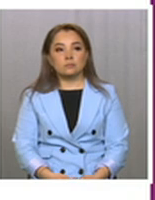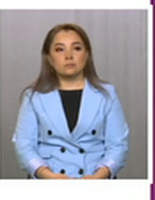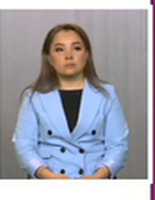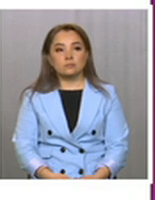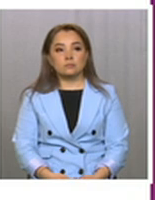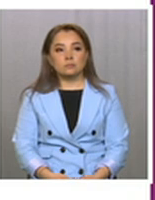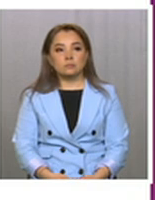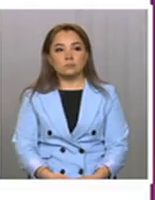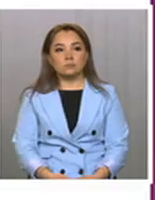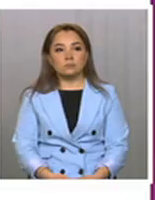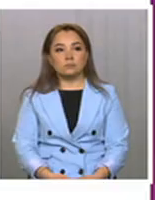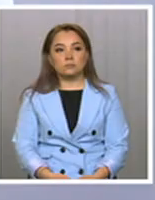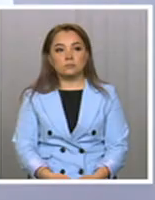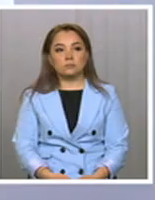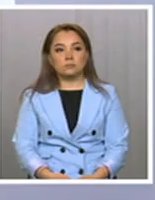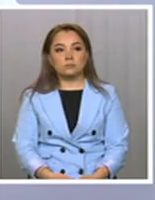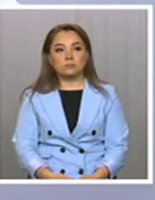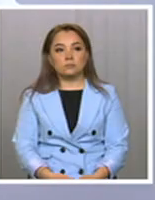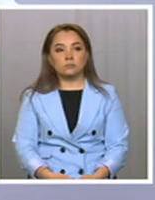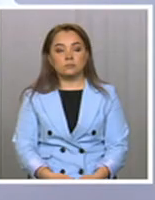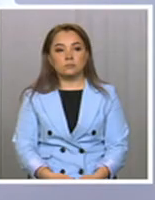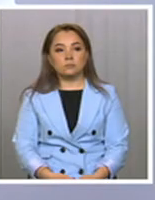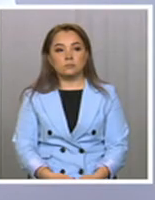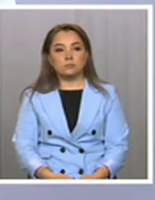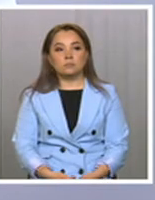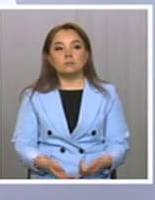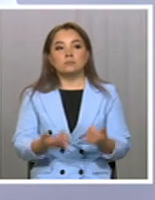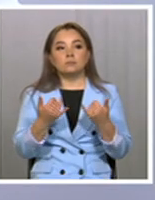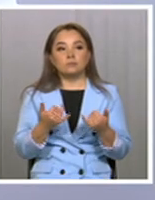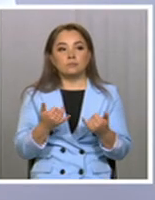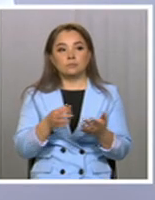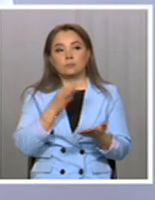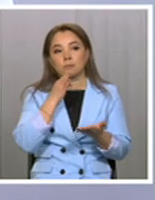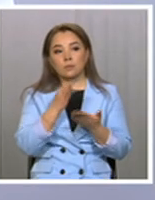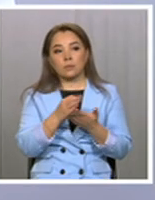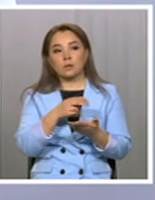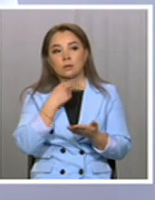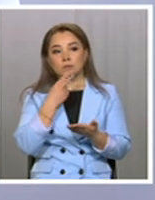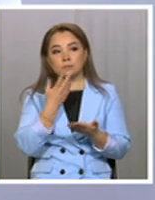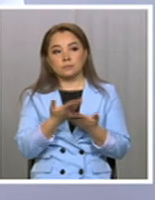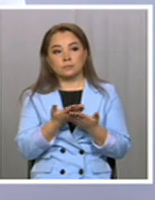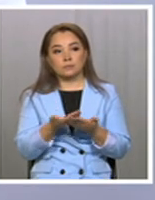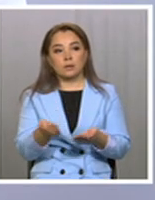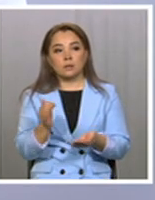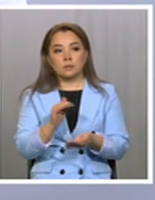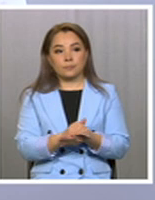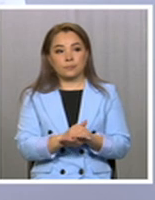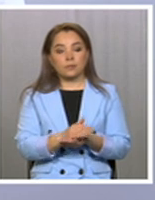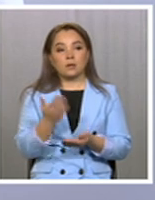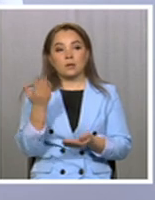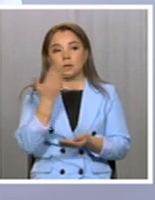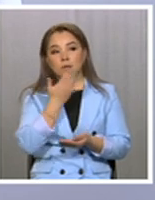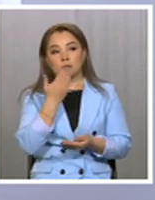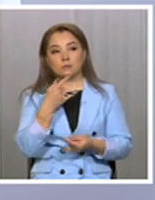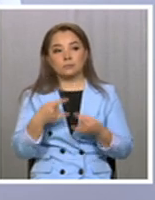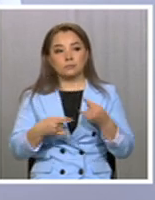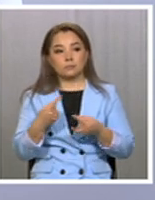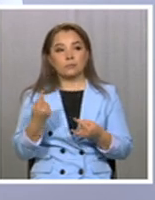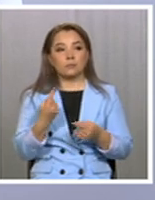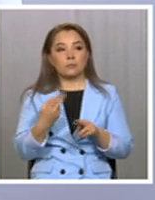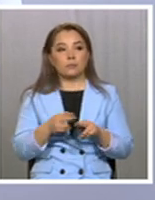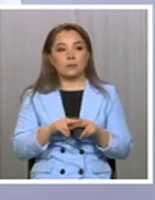Енді жауабымен танысып көрейік. Экрандағы бірінші